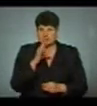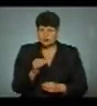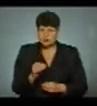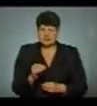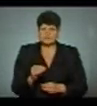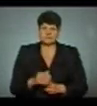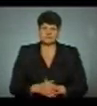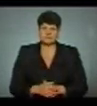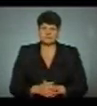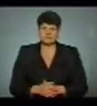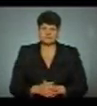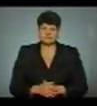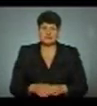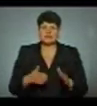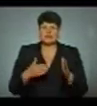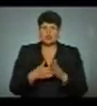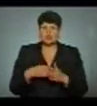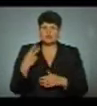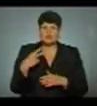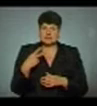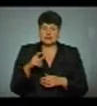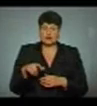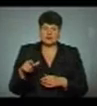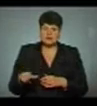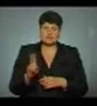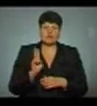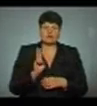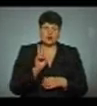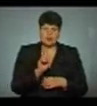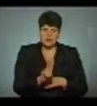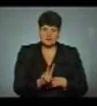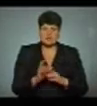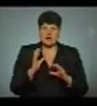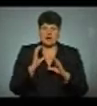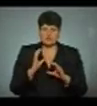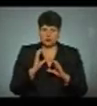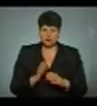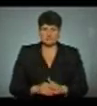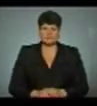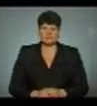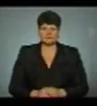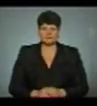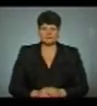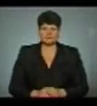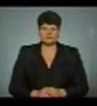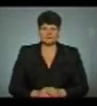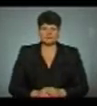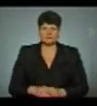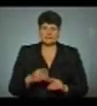і таксі. І до 20 осіб у тролейбусах, автобусах, вагонах, трамваю.